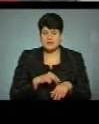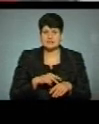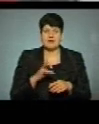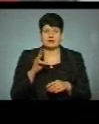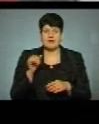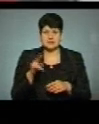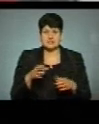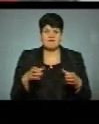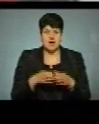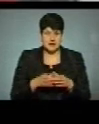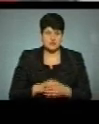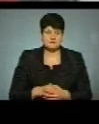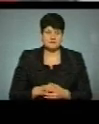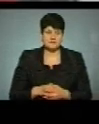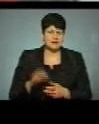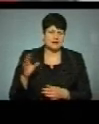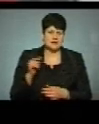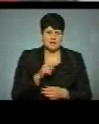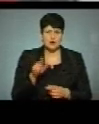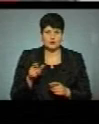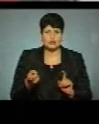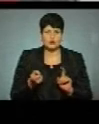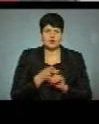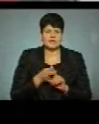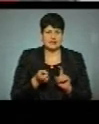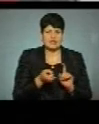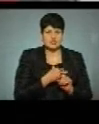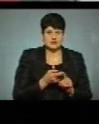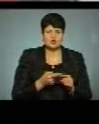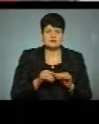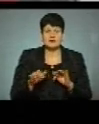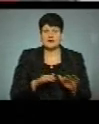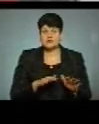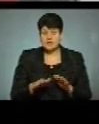Нацгвардії. Тобто всі люди, які дотичні до цих речей.